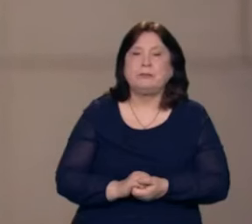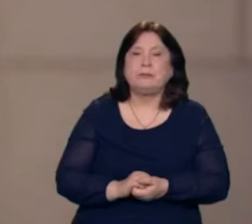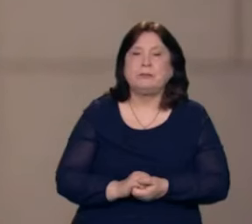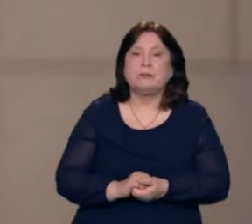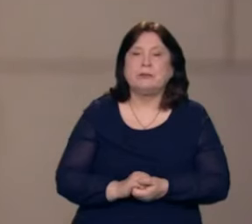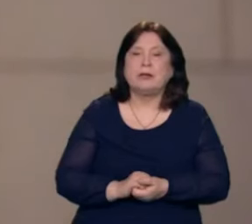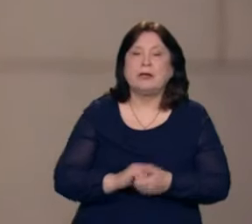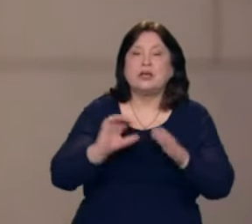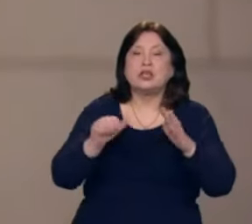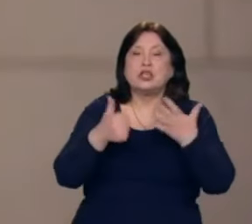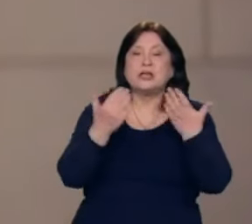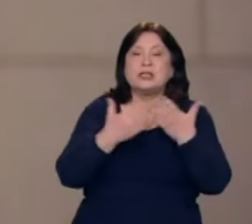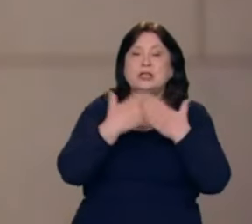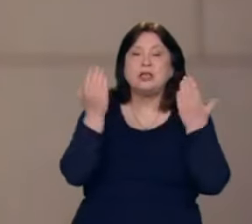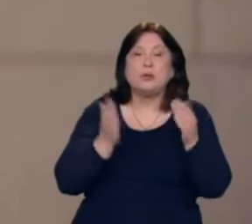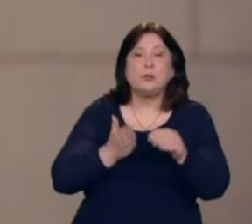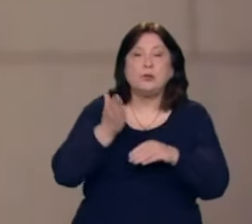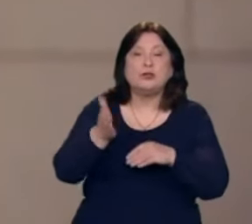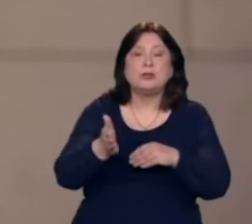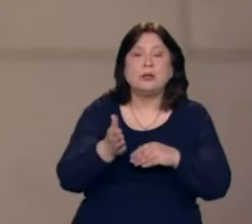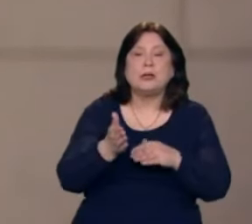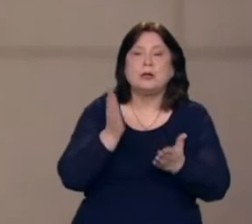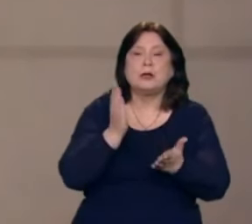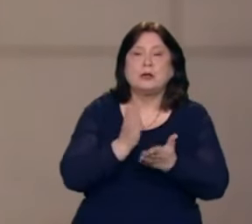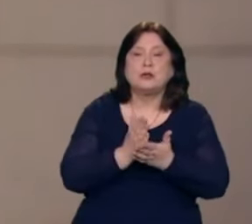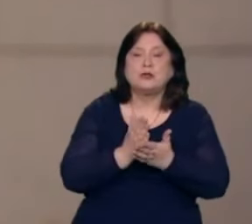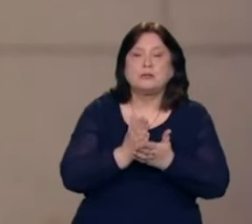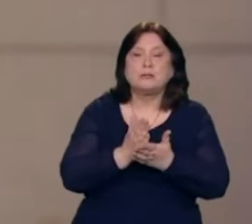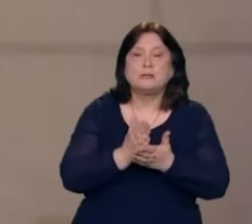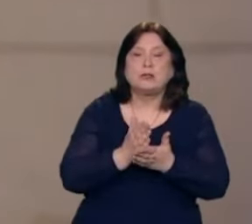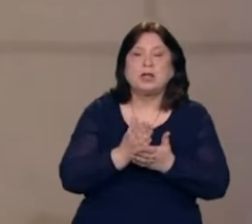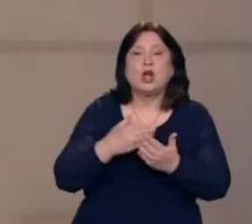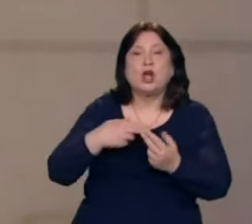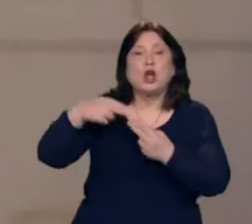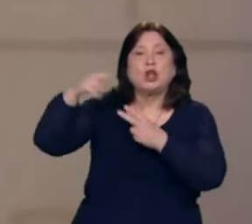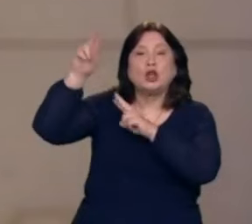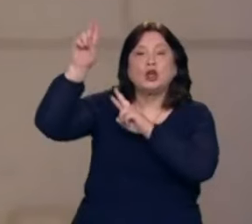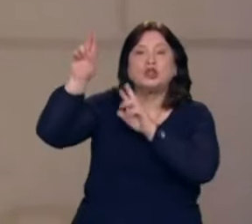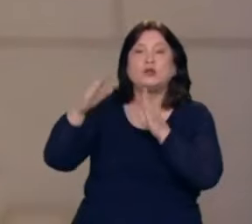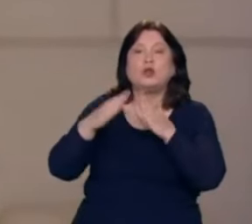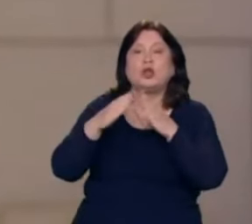sze dni później odchodził do domu